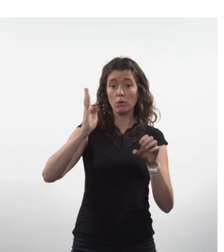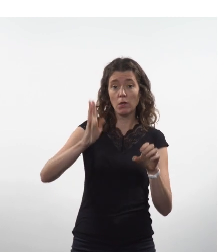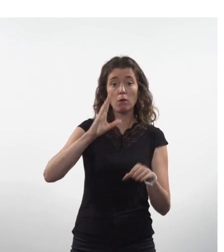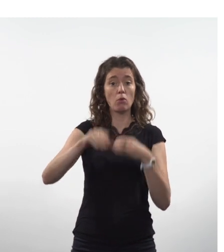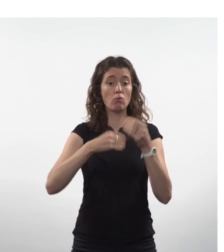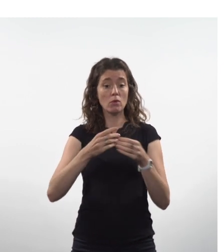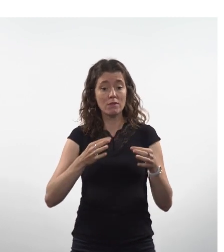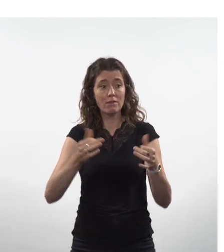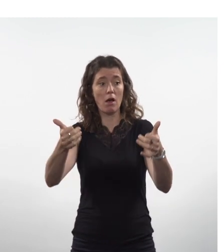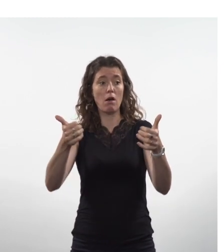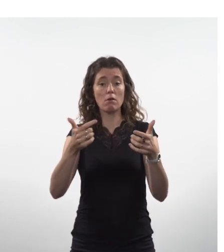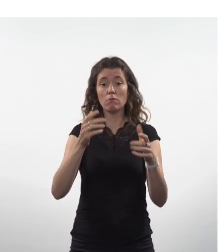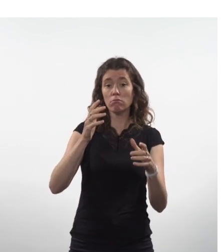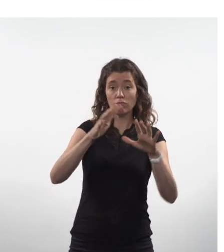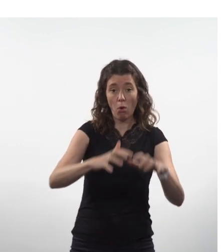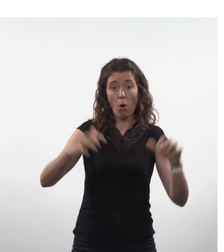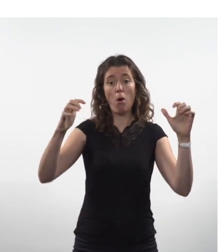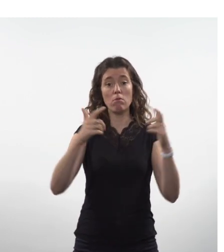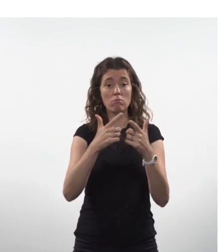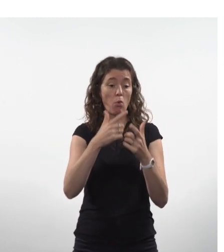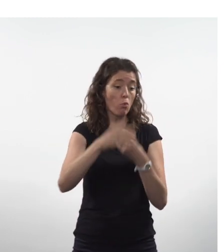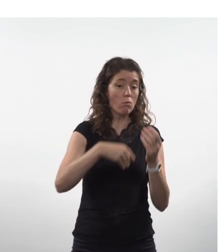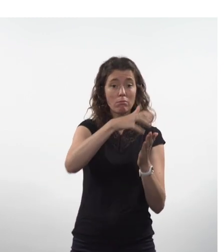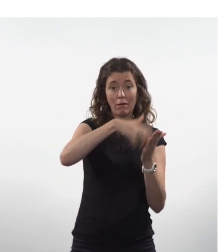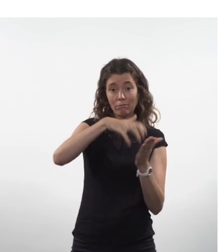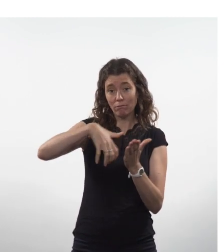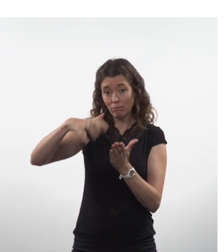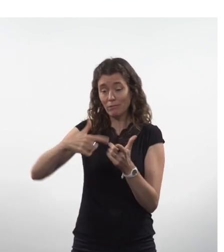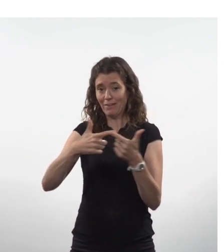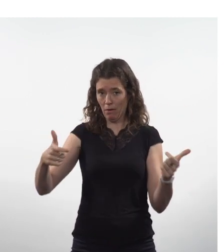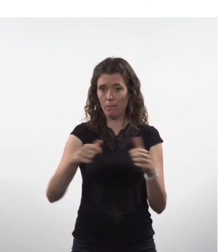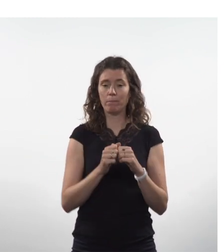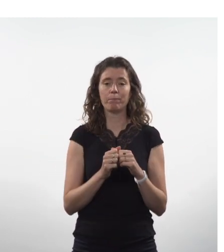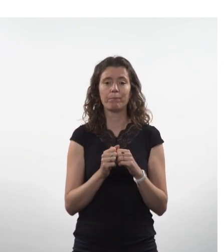tables rondes, des forums ou des rédactions des articles. Et là,